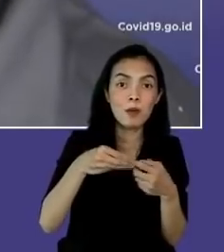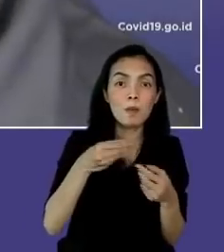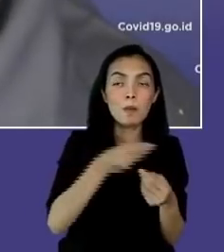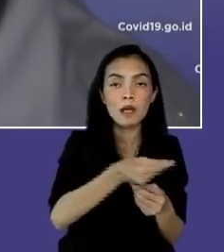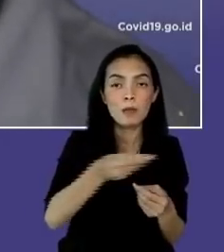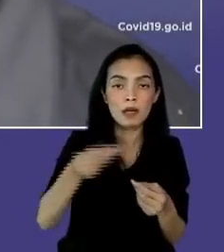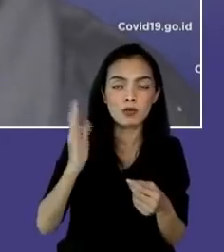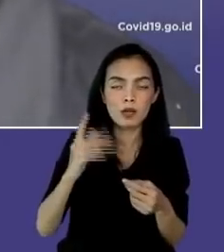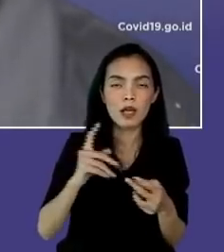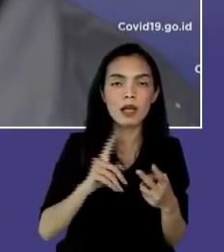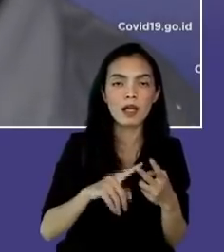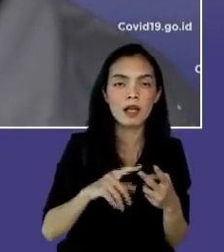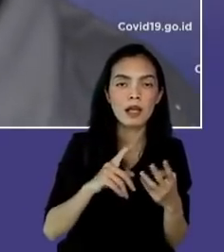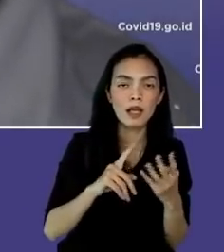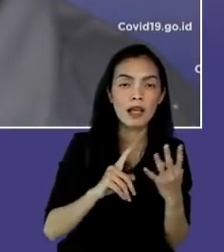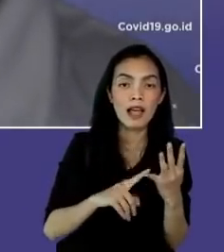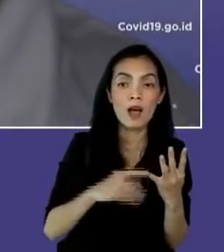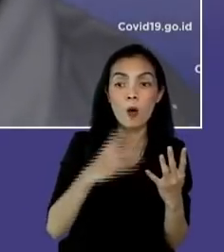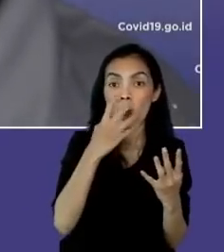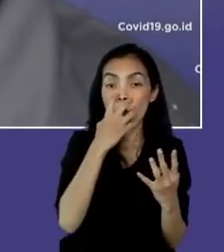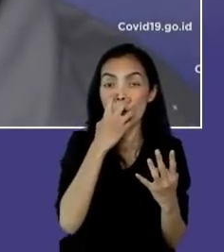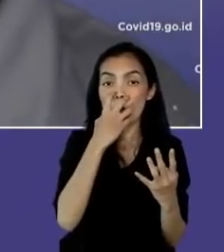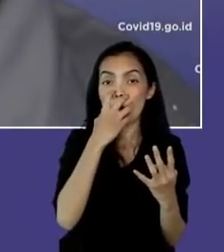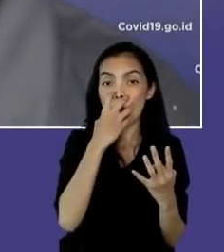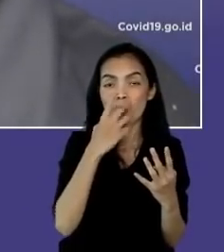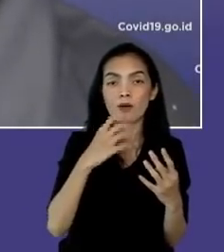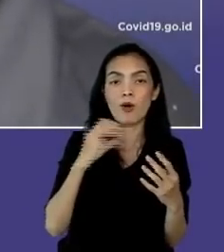pasokan oksigen, ini juga penting, distribusi dari